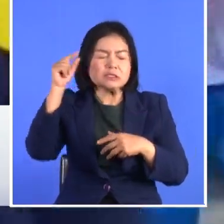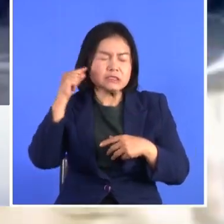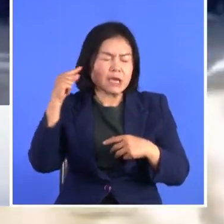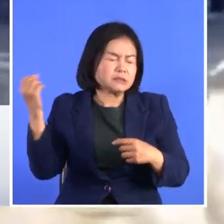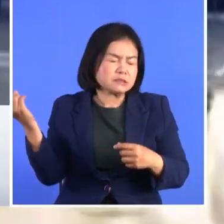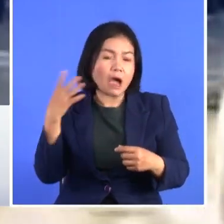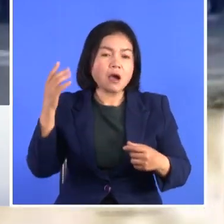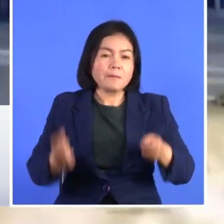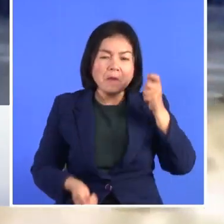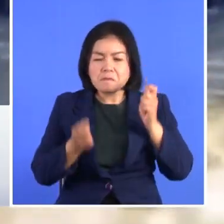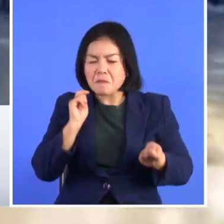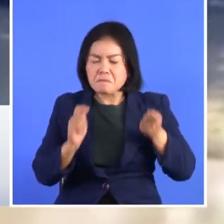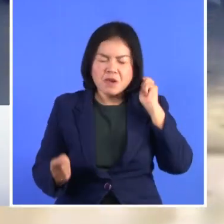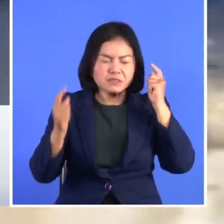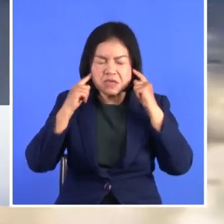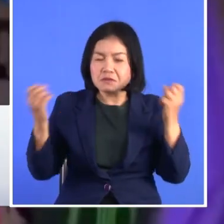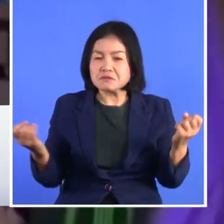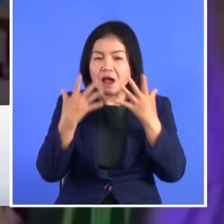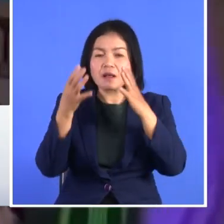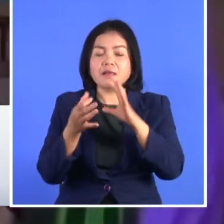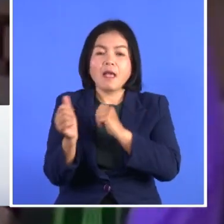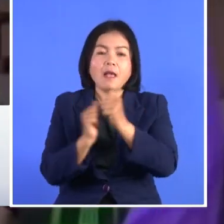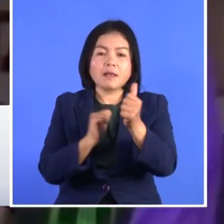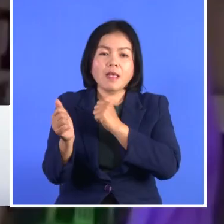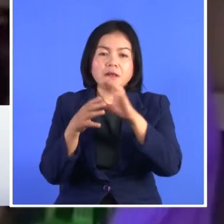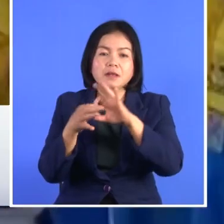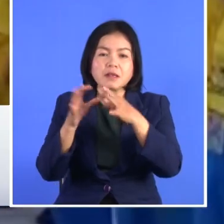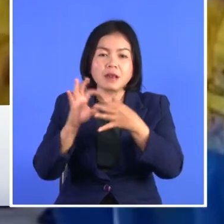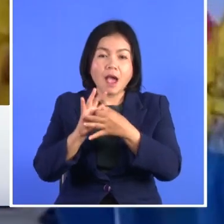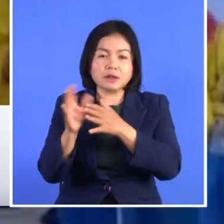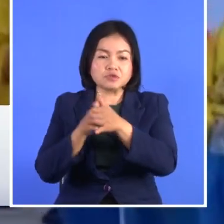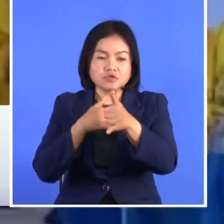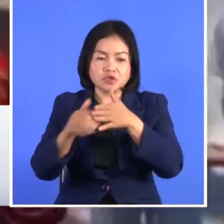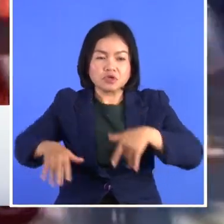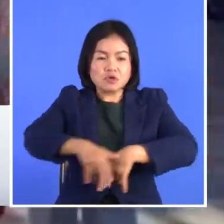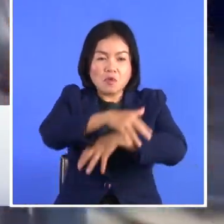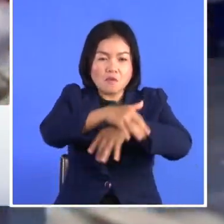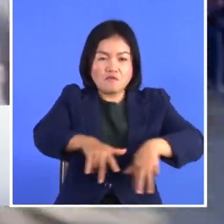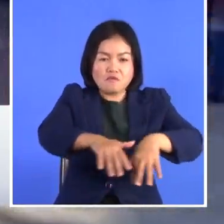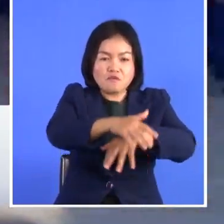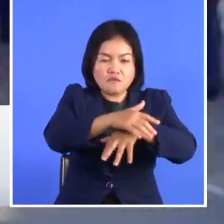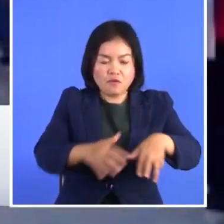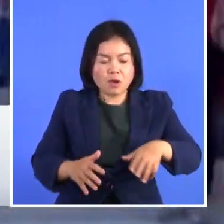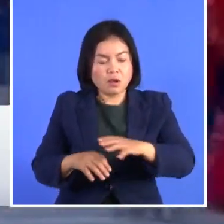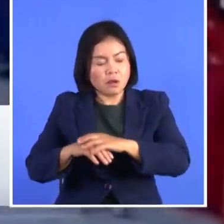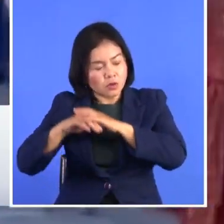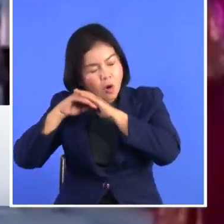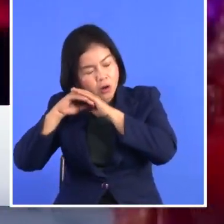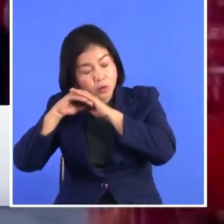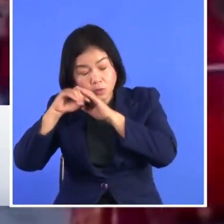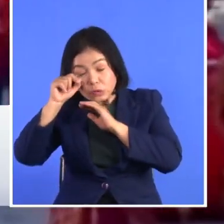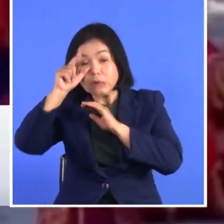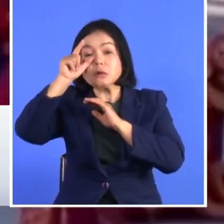โรงเรียนสุตะบำรุงพิทยาคารนะฮะอยู่บางคล้าฉะเชิงเทราน้องๆก็แห่งไปแบบนี้ฮะแล้วพอมันไปผ่านจุดต้นไม้